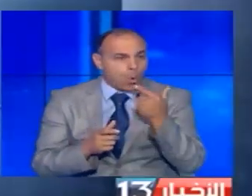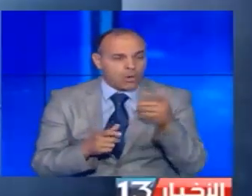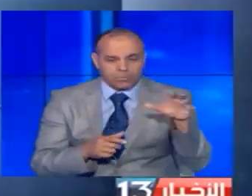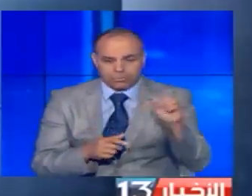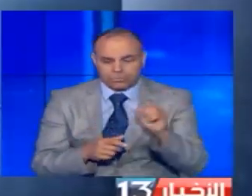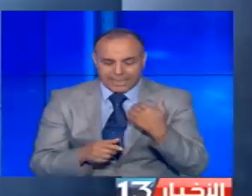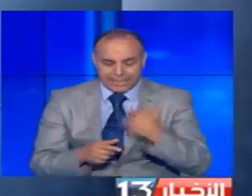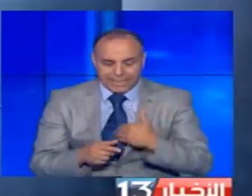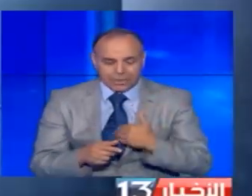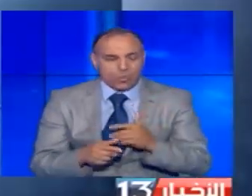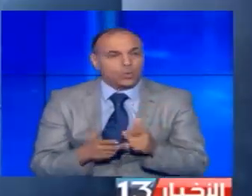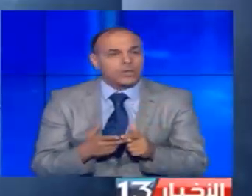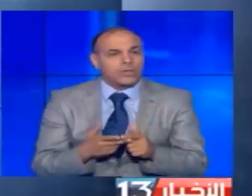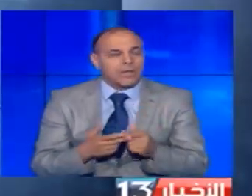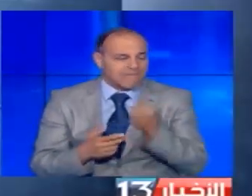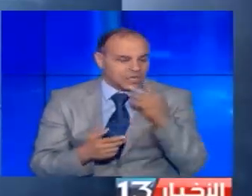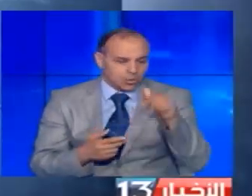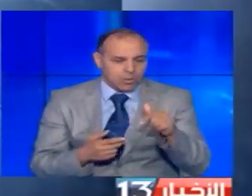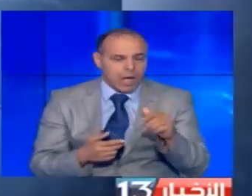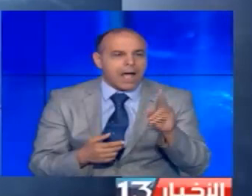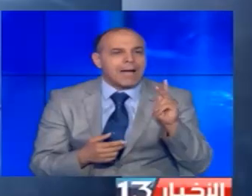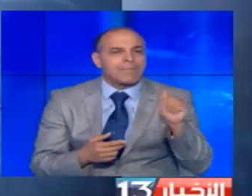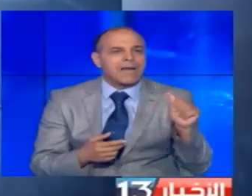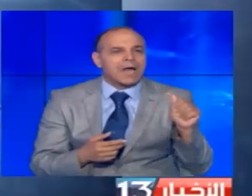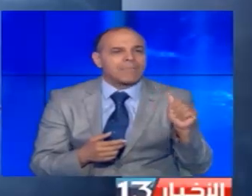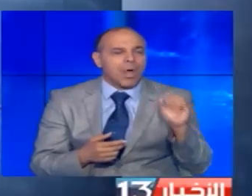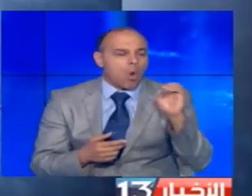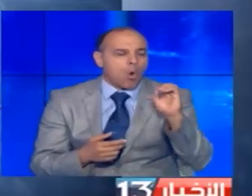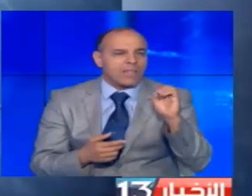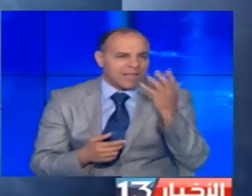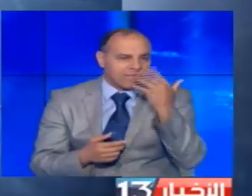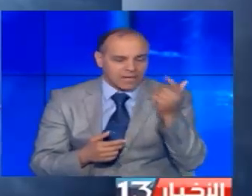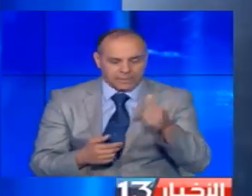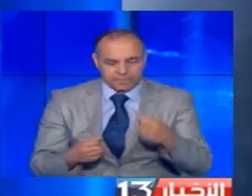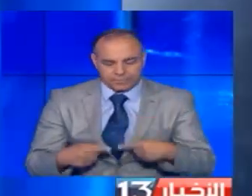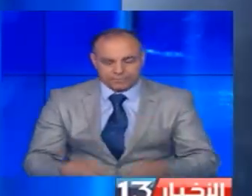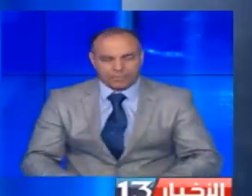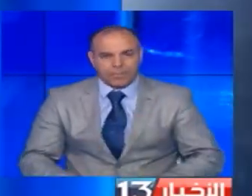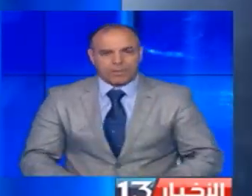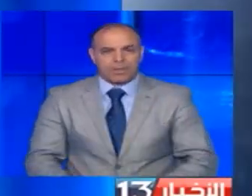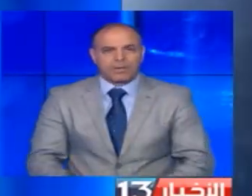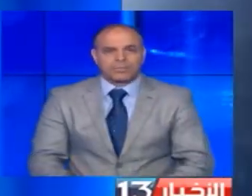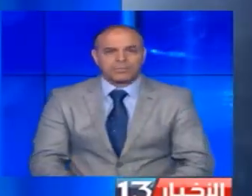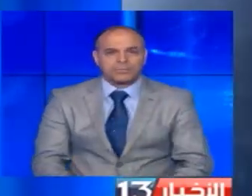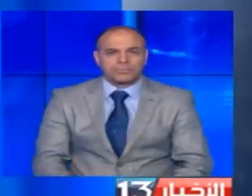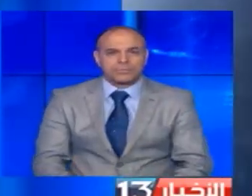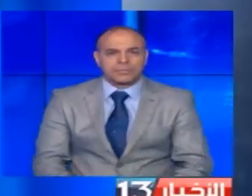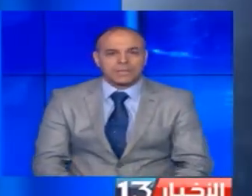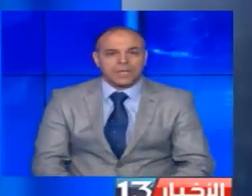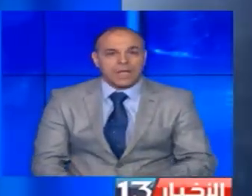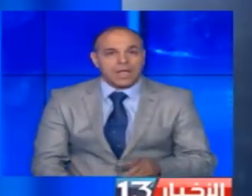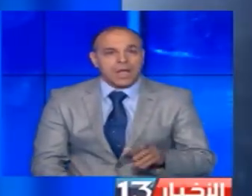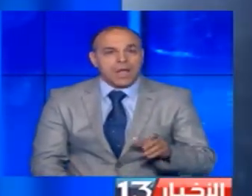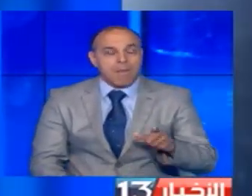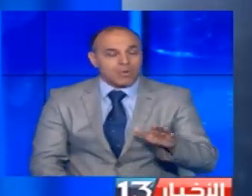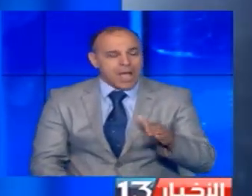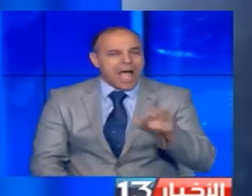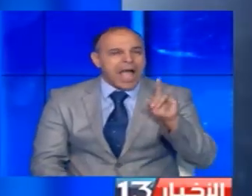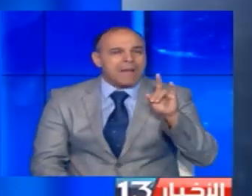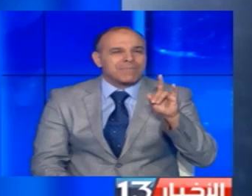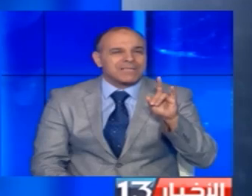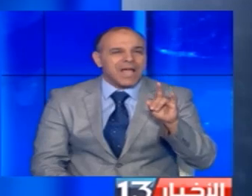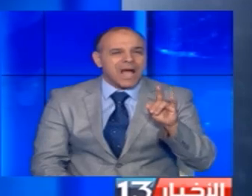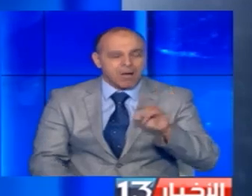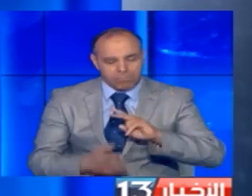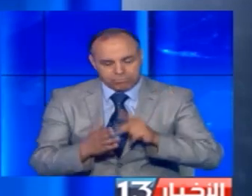والترجي الرياضي التونسي مساء اليوم كامبل اسيا الاوغندي وامضى متوسط والميدان حمزه حده